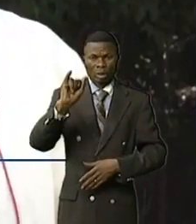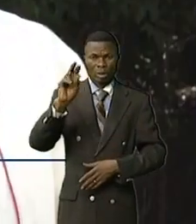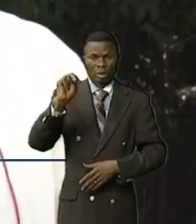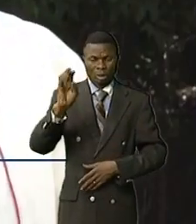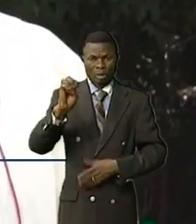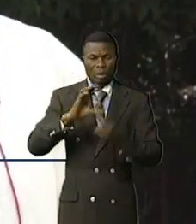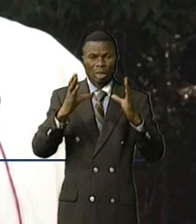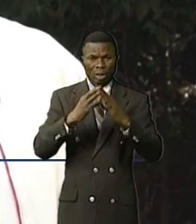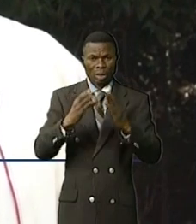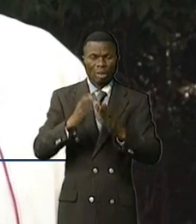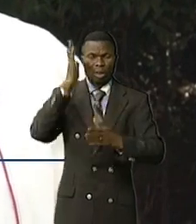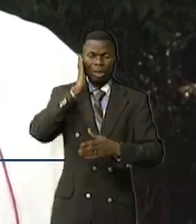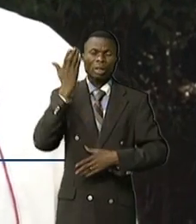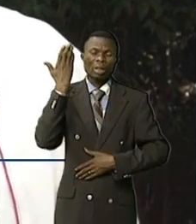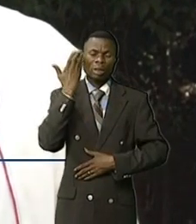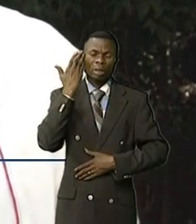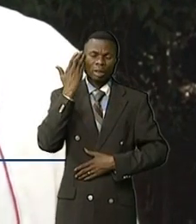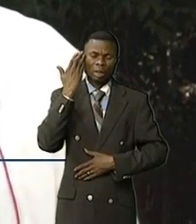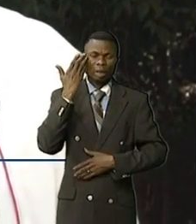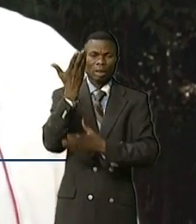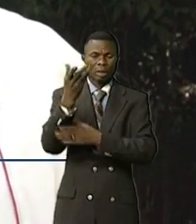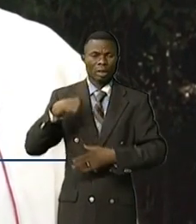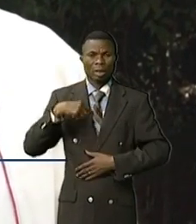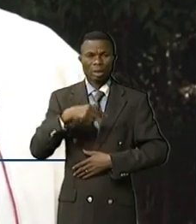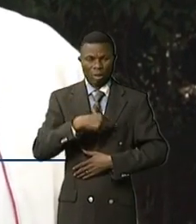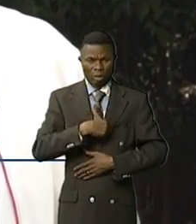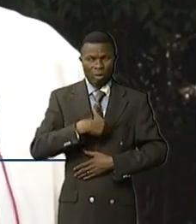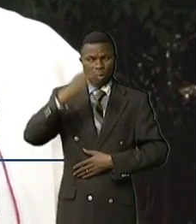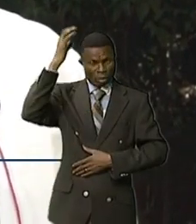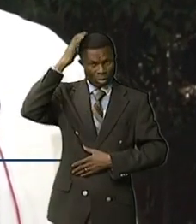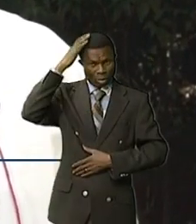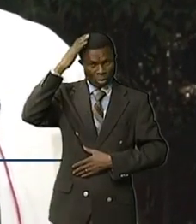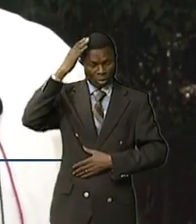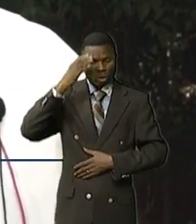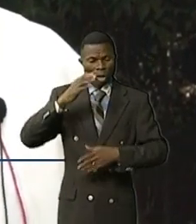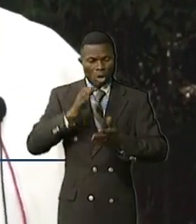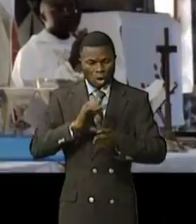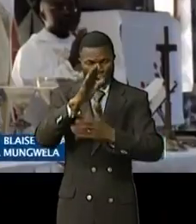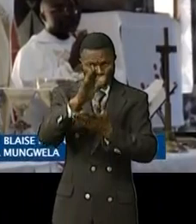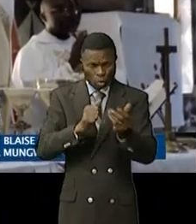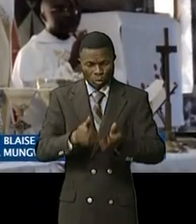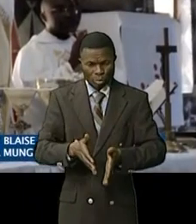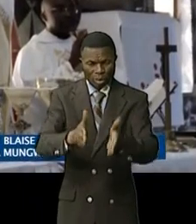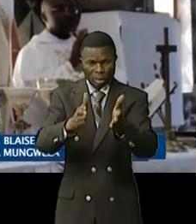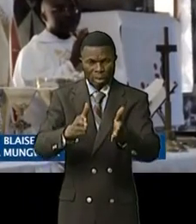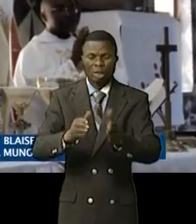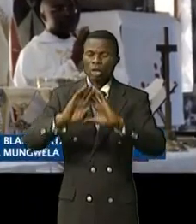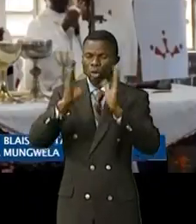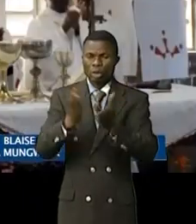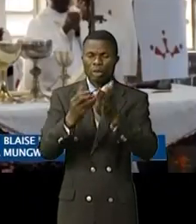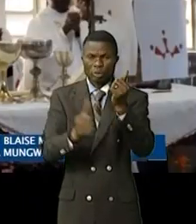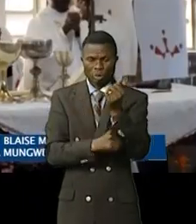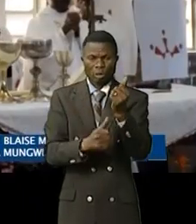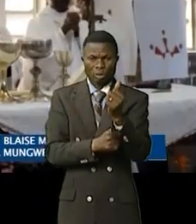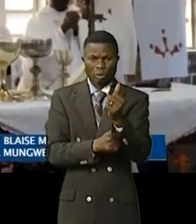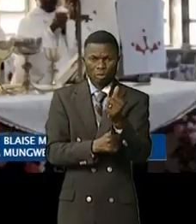Donc le Saint-Père nous invite à prendre la route ensemble. Les évêques s'engagent à